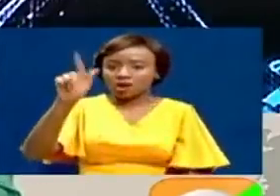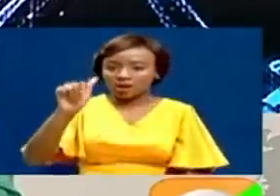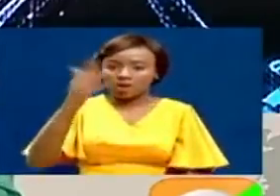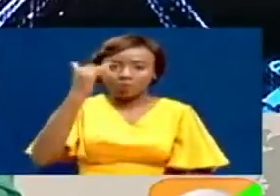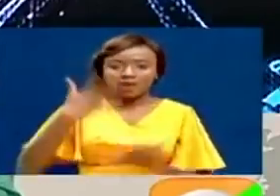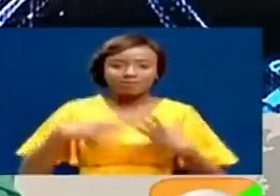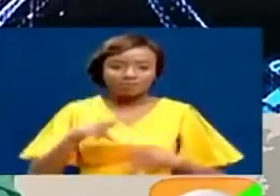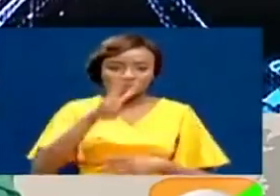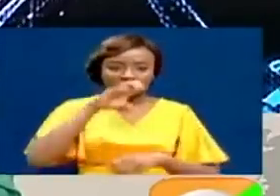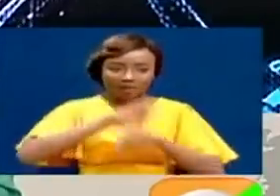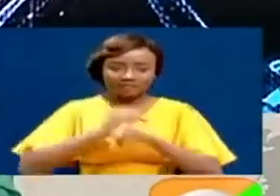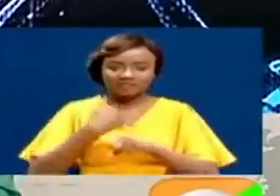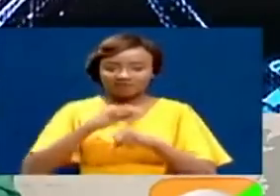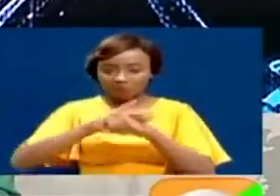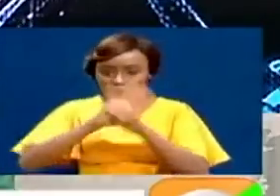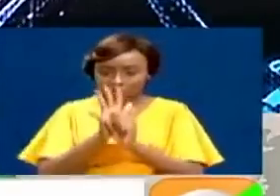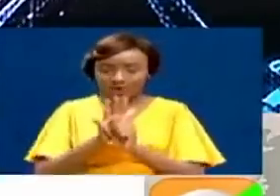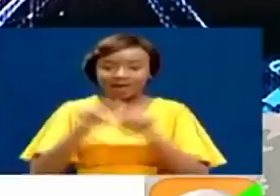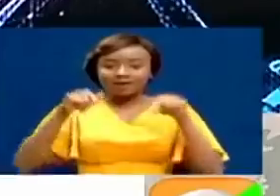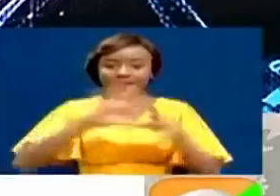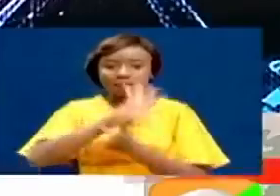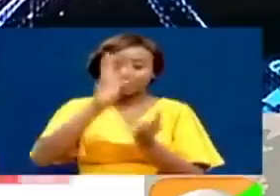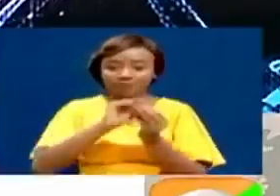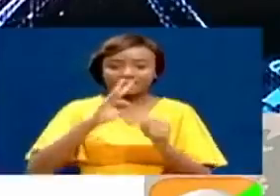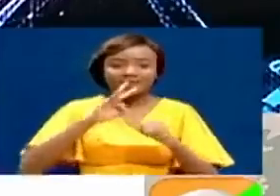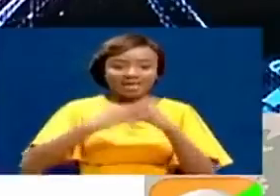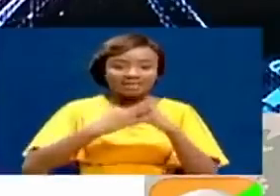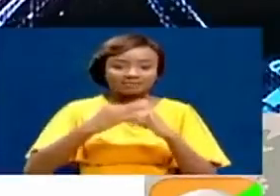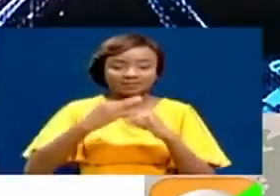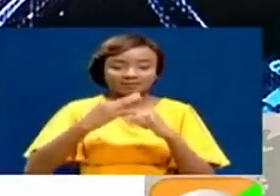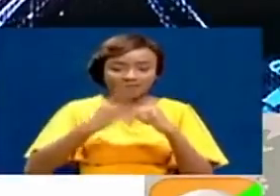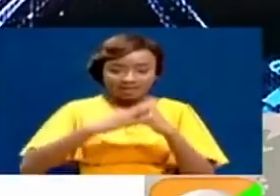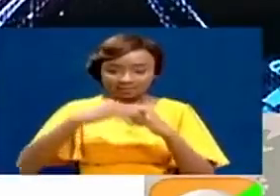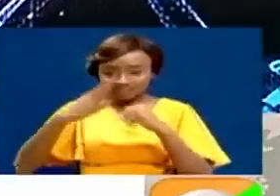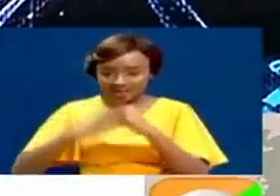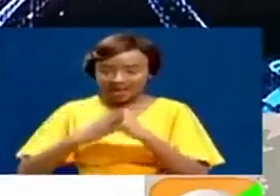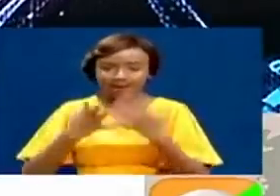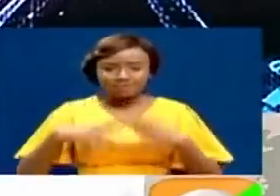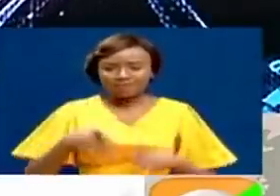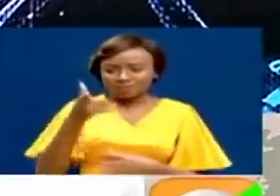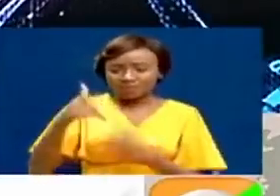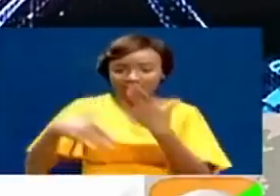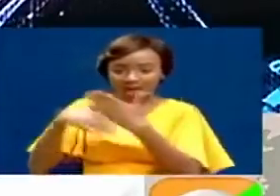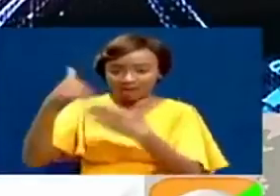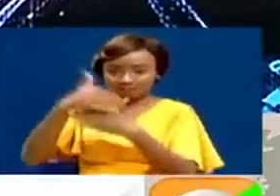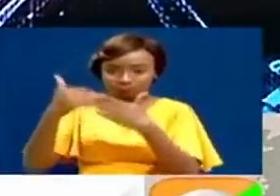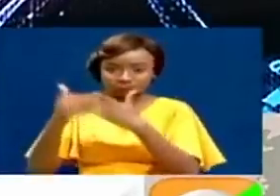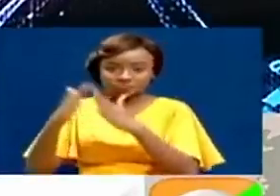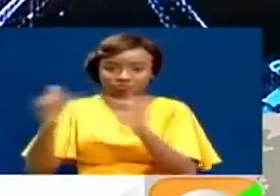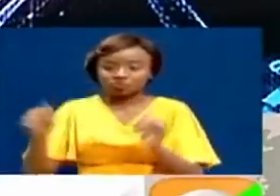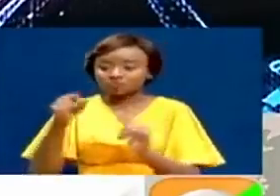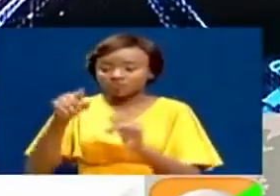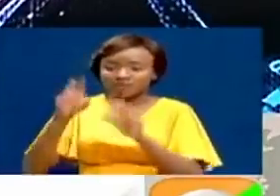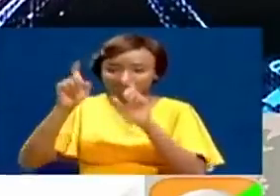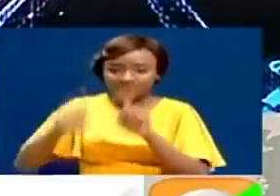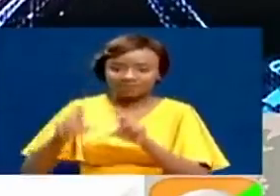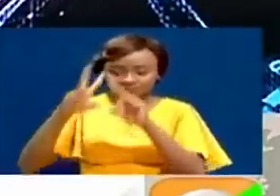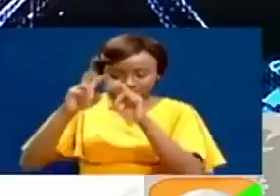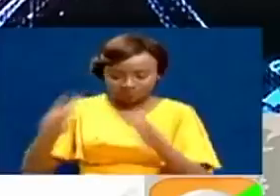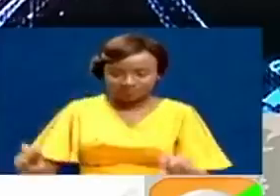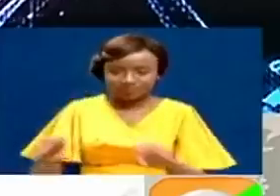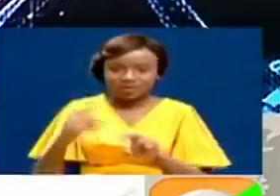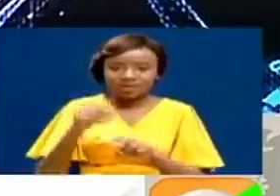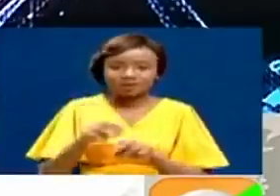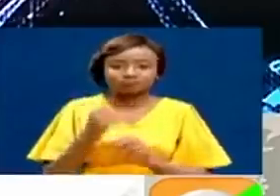kupatikana virusi vya corona. Na sasa watu 89 wanaoishi kwenye jumba walimopatikana wanne hao watafanyiwa uchunguzi.